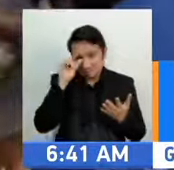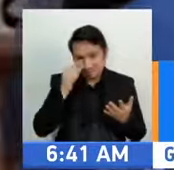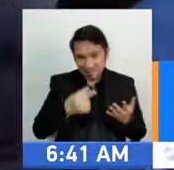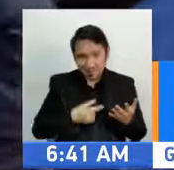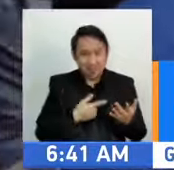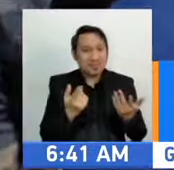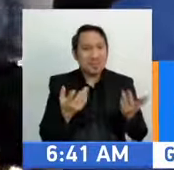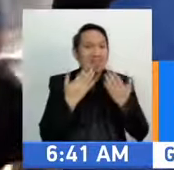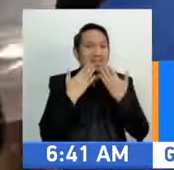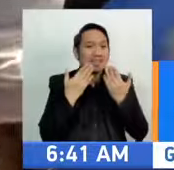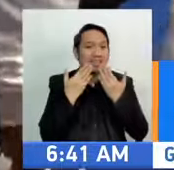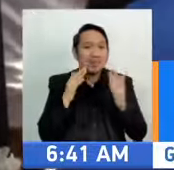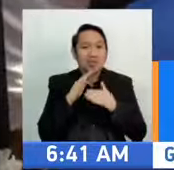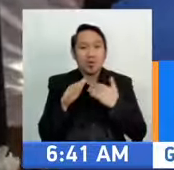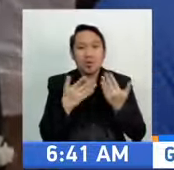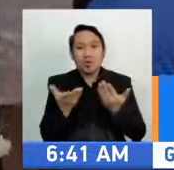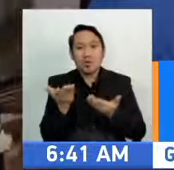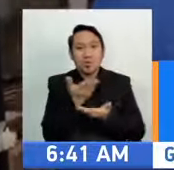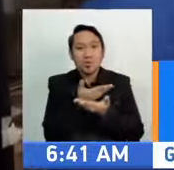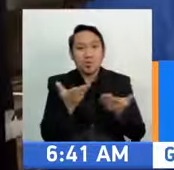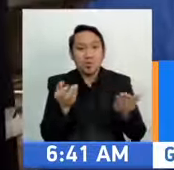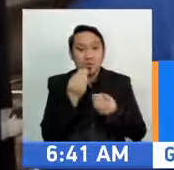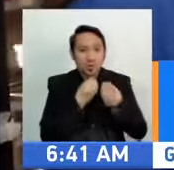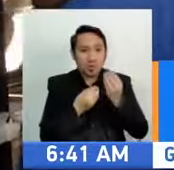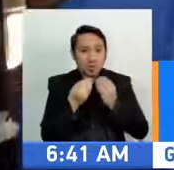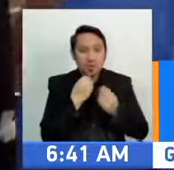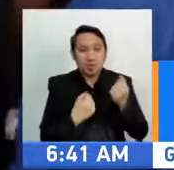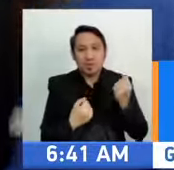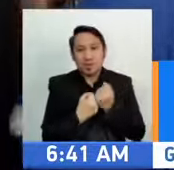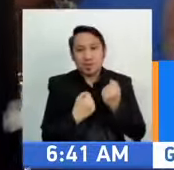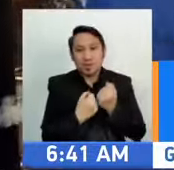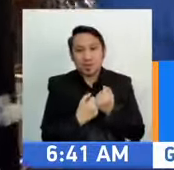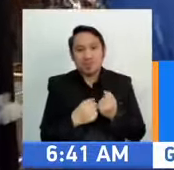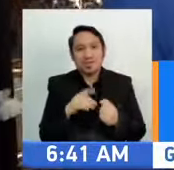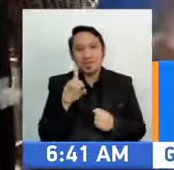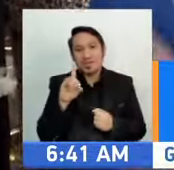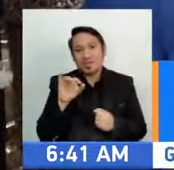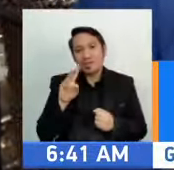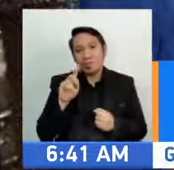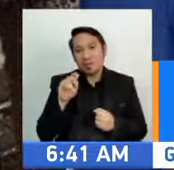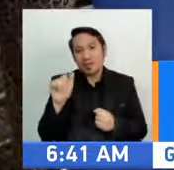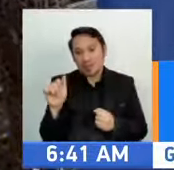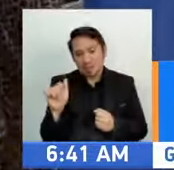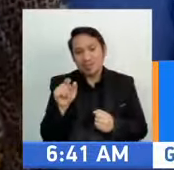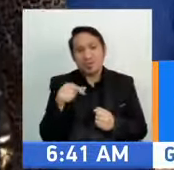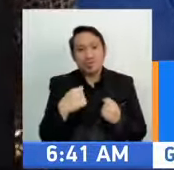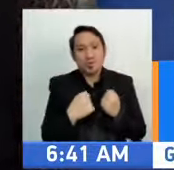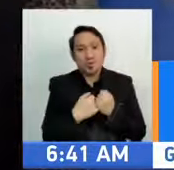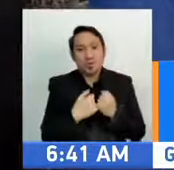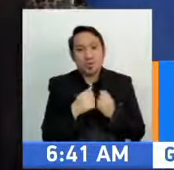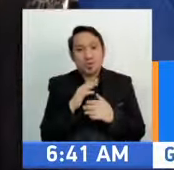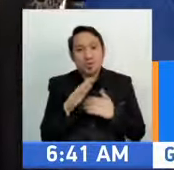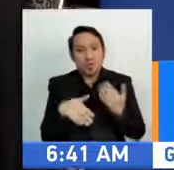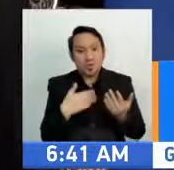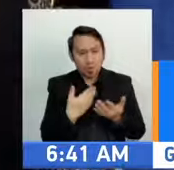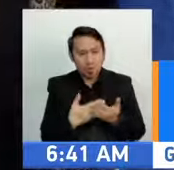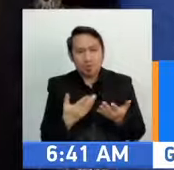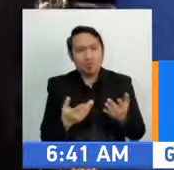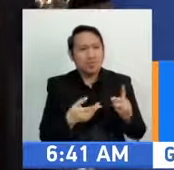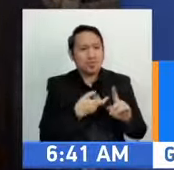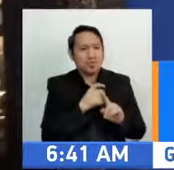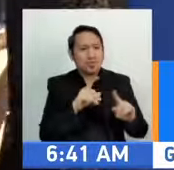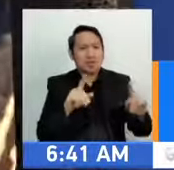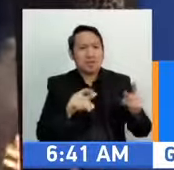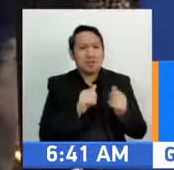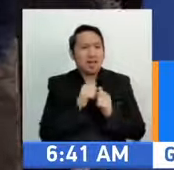ng kumakain. Maraming salamat sa lahat ng sumusuporta ng Diwata Paris Overload. Maraming salamat sa mga nag-effort na galing pa sa malalayong lugar para pumunta